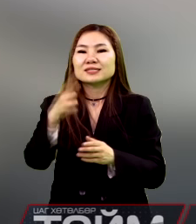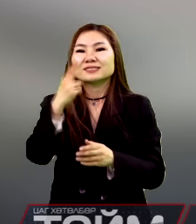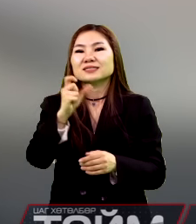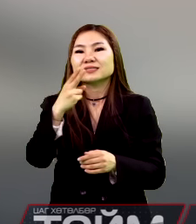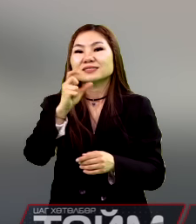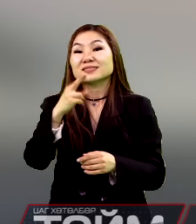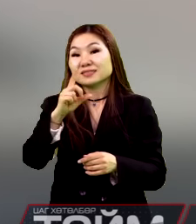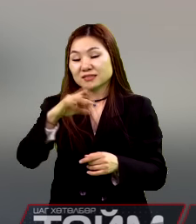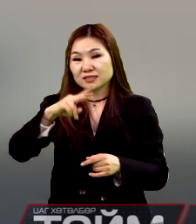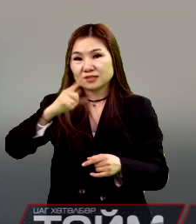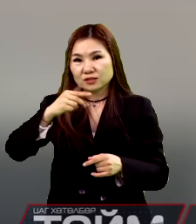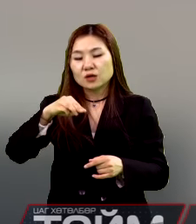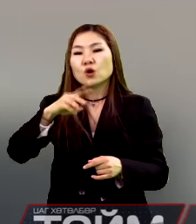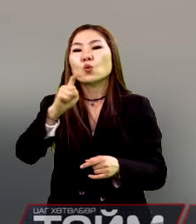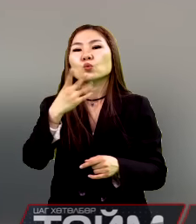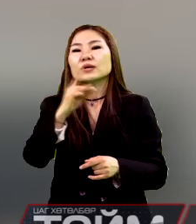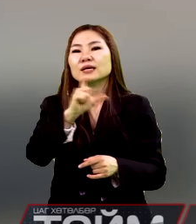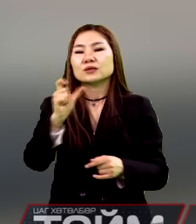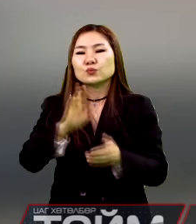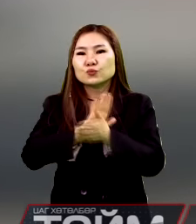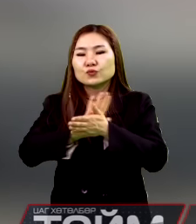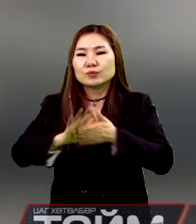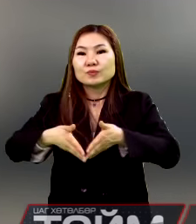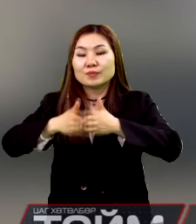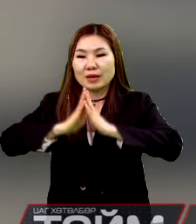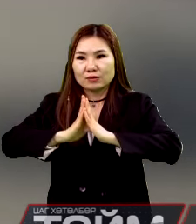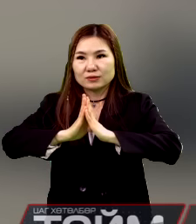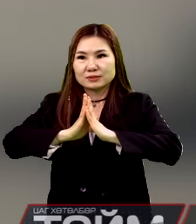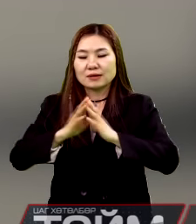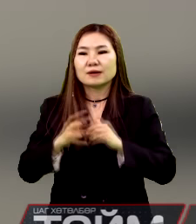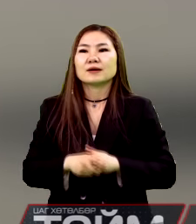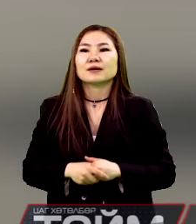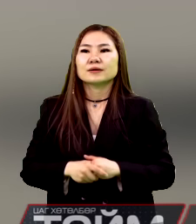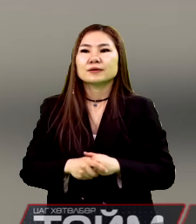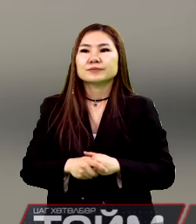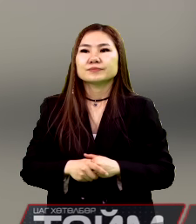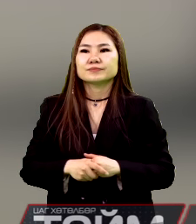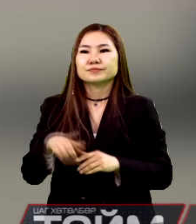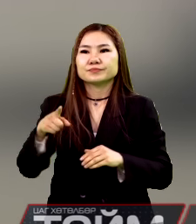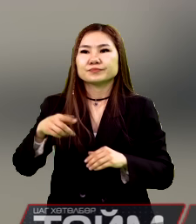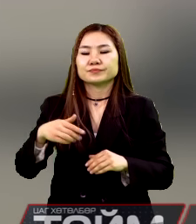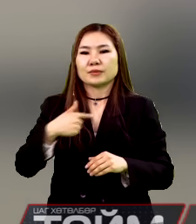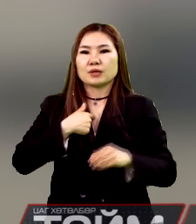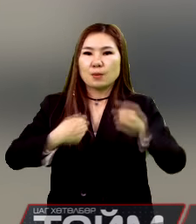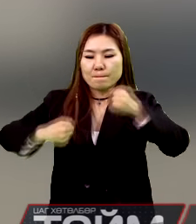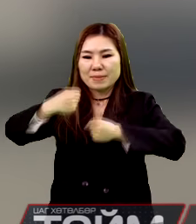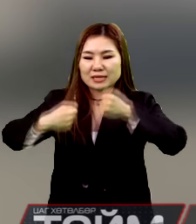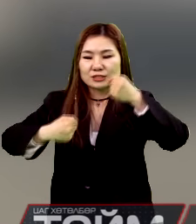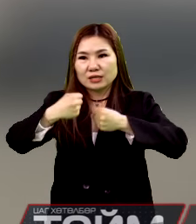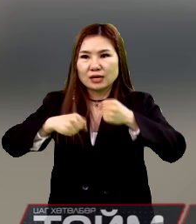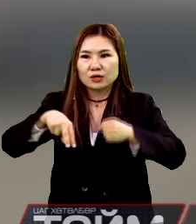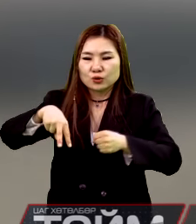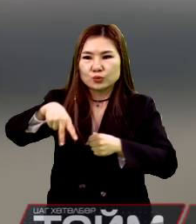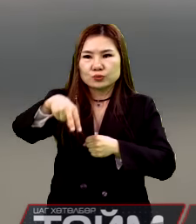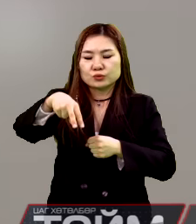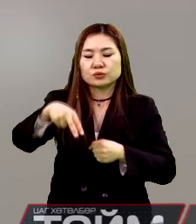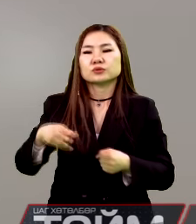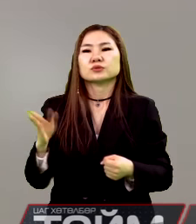шүү дээ. Тэгээ ийшээгээ би сая юу яахгүй юу? Ингээ машинууд ороод тийшээгээ зогсоод байдаг гэдээ ороод ахаарна. Машинтаага дагаа явсан чи